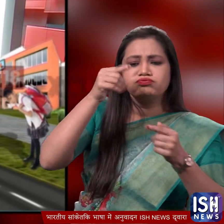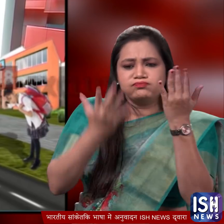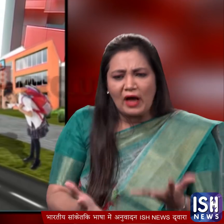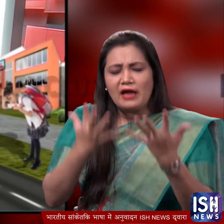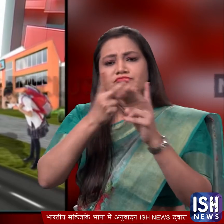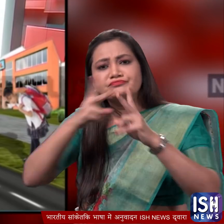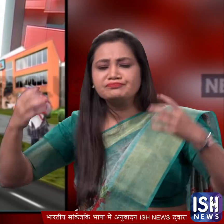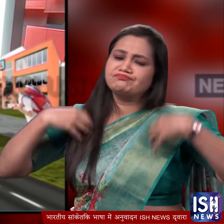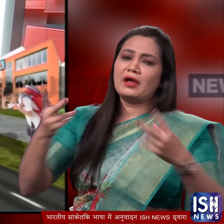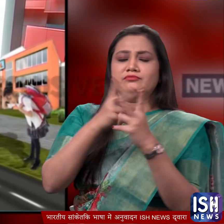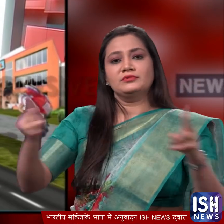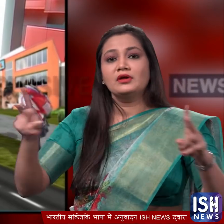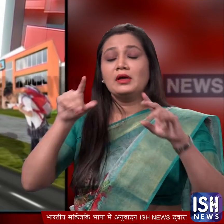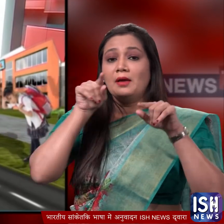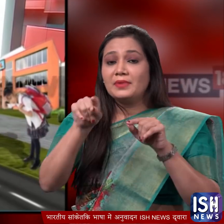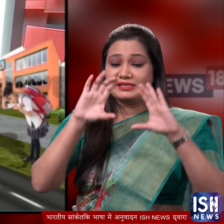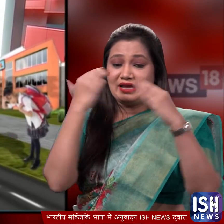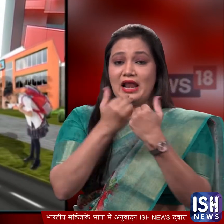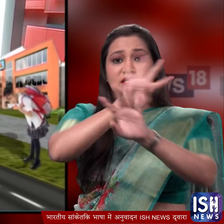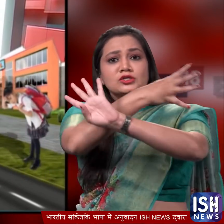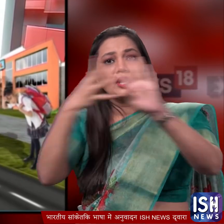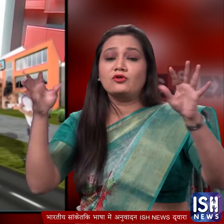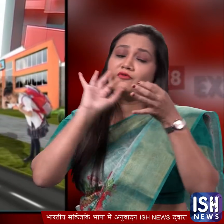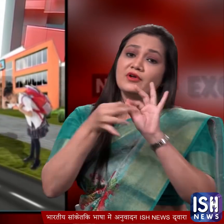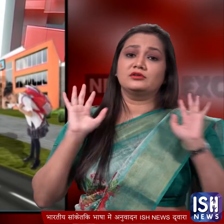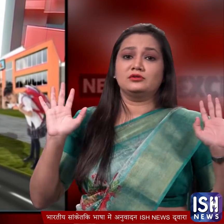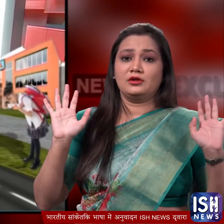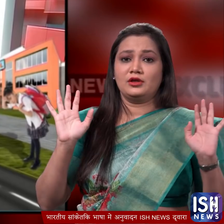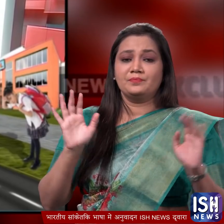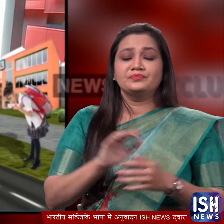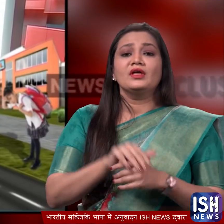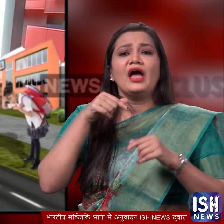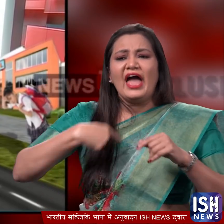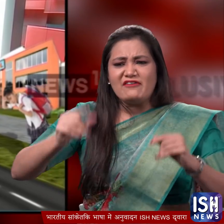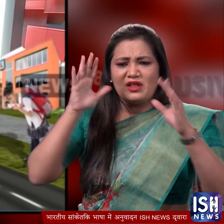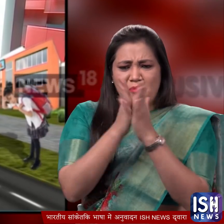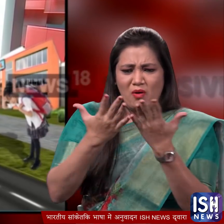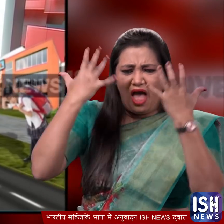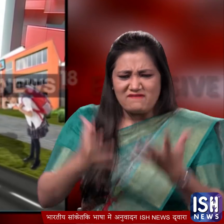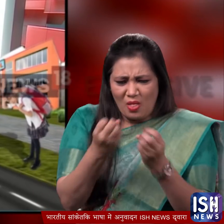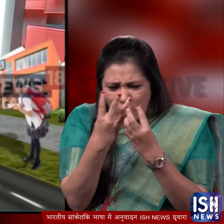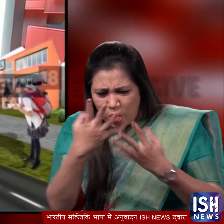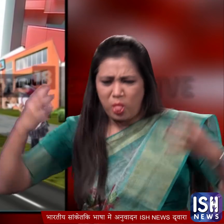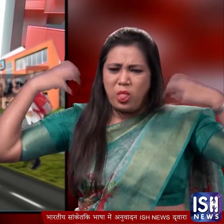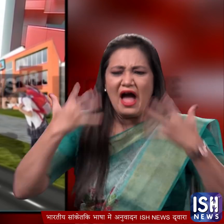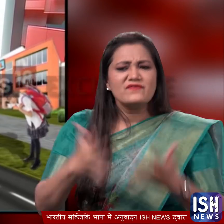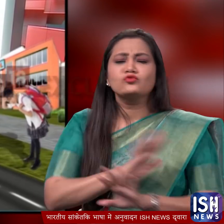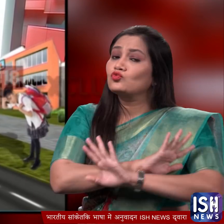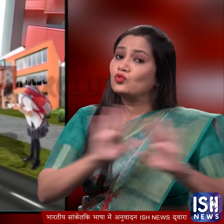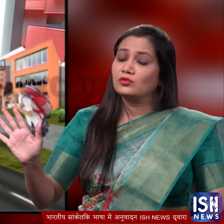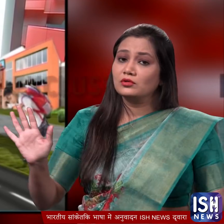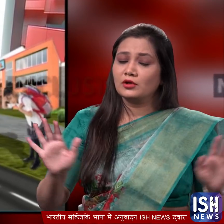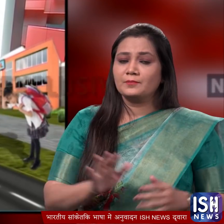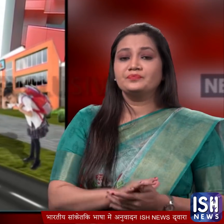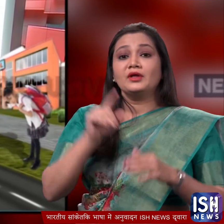अलग अलग होगा। इसके अलावा हर कक्षा के लिए एक टाइम टेबल तैयार करना होगा ताकि बच्चों को हर रोज बहुत सारी किताबें स्कूल न लानी पड़े।